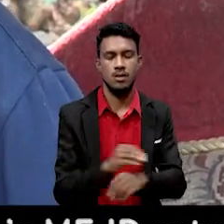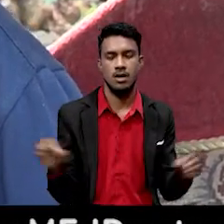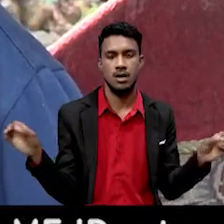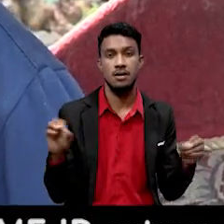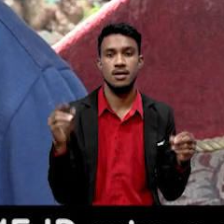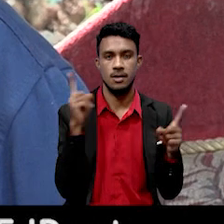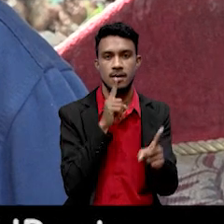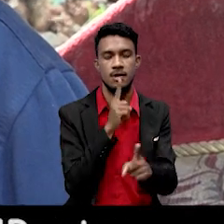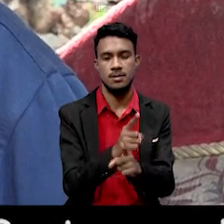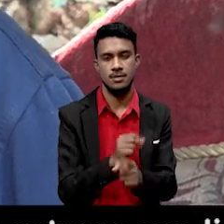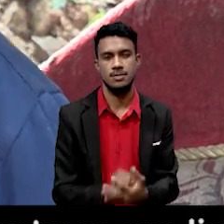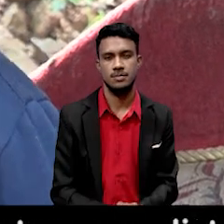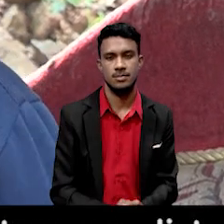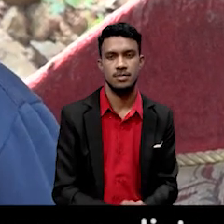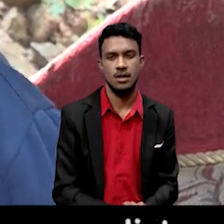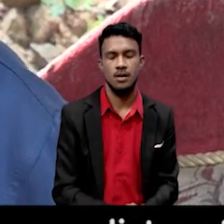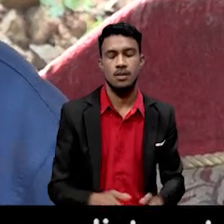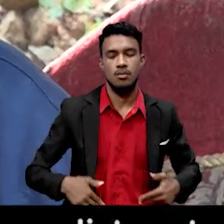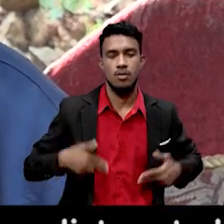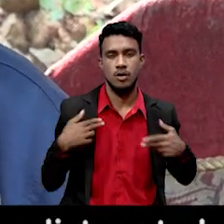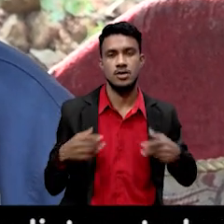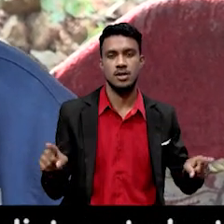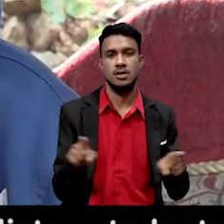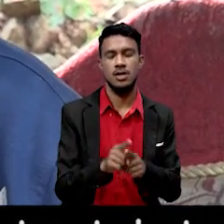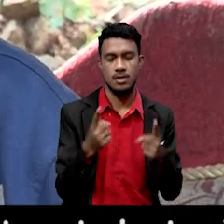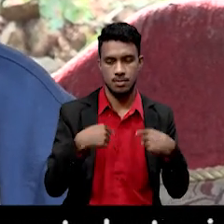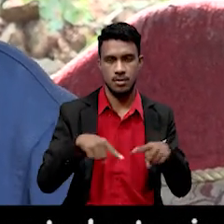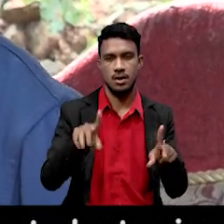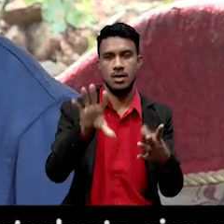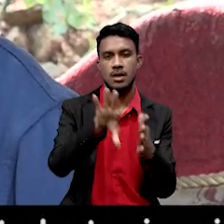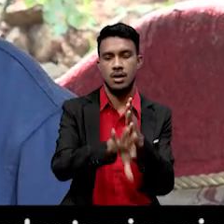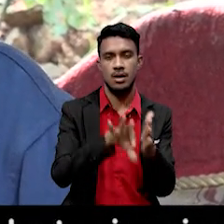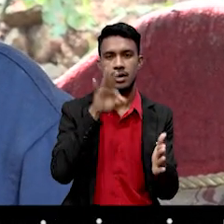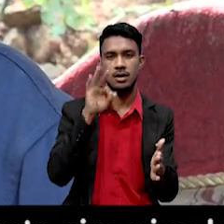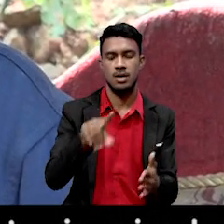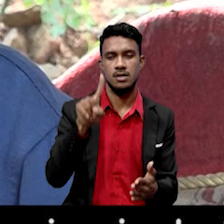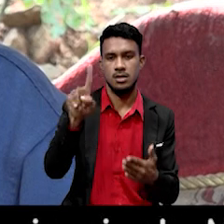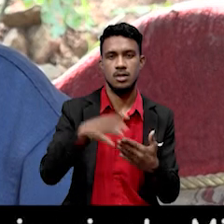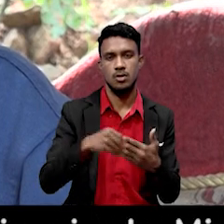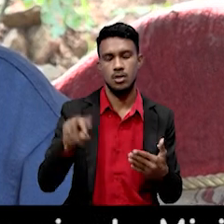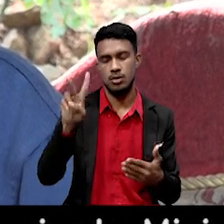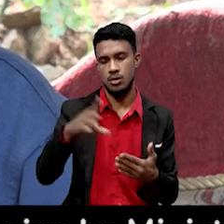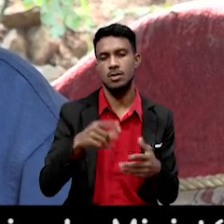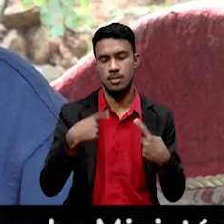hetes duke mori san sane baheta $1 $2 mas bade.